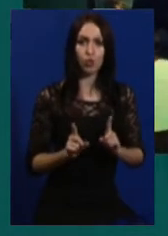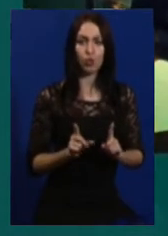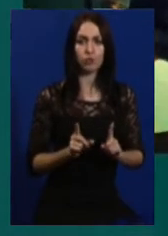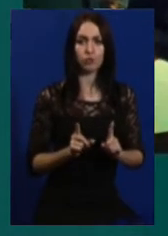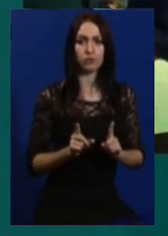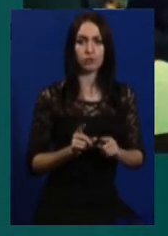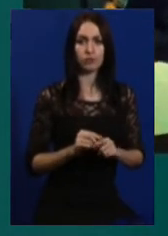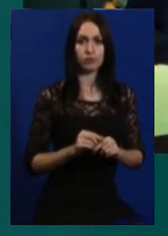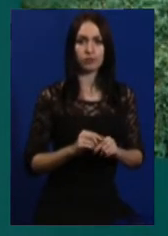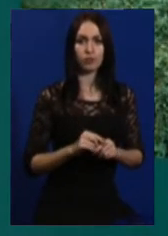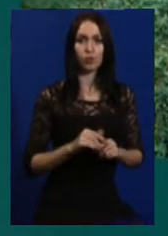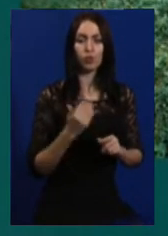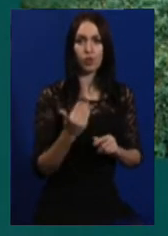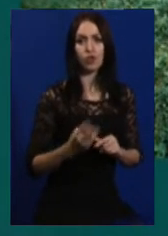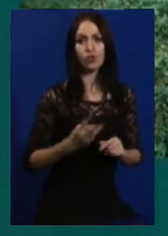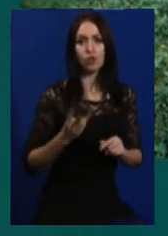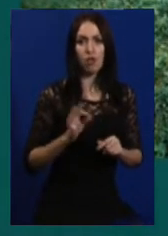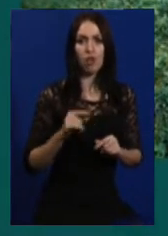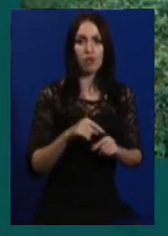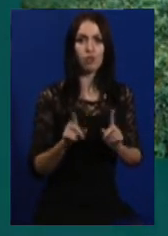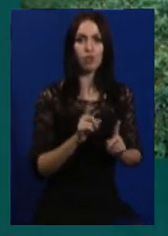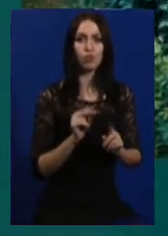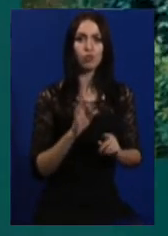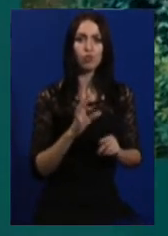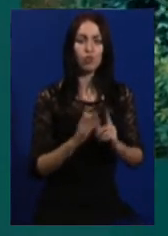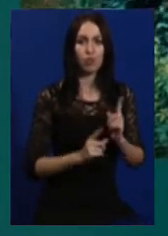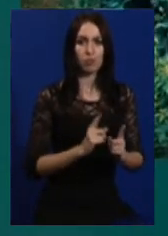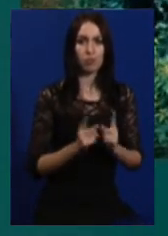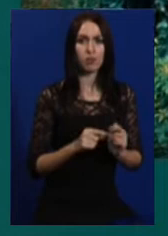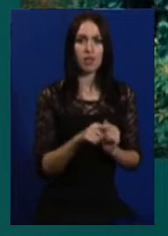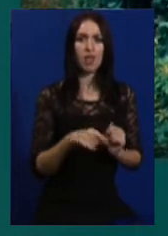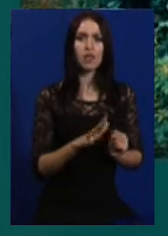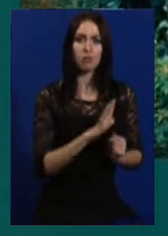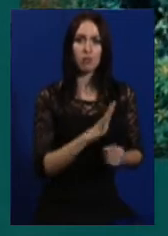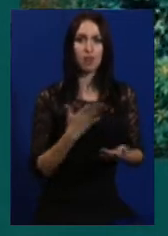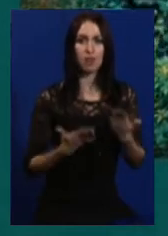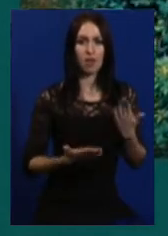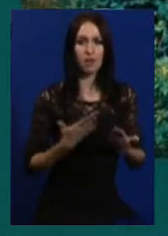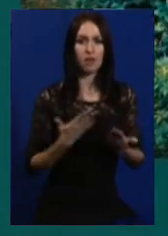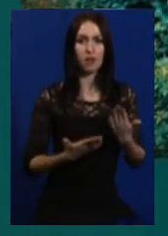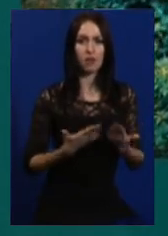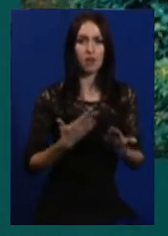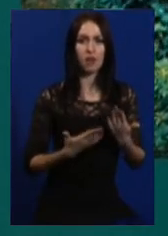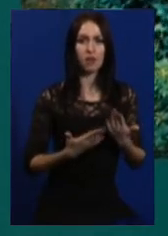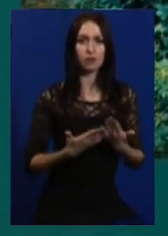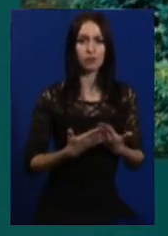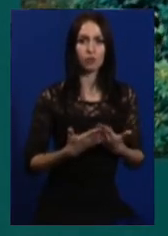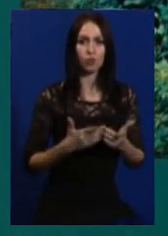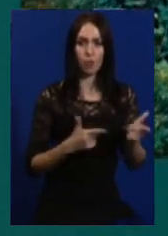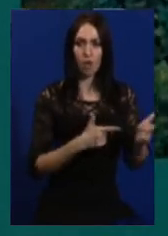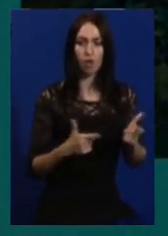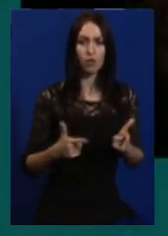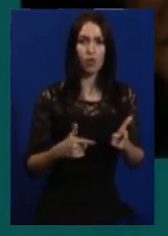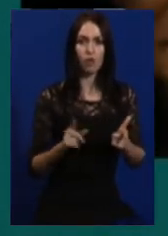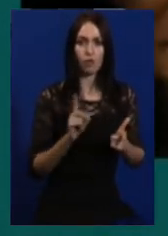них желание что-то поменять они были наверное готовы к тому